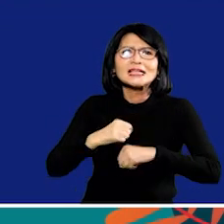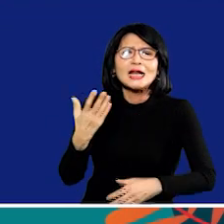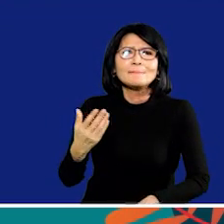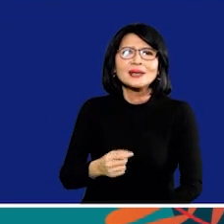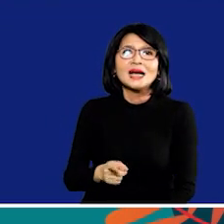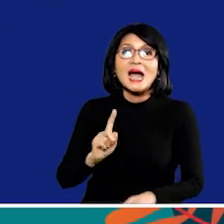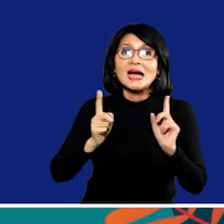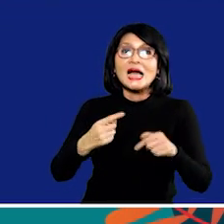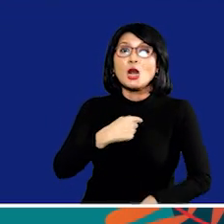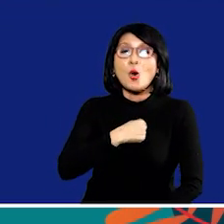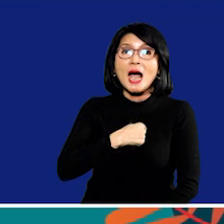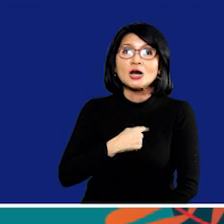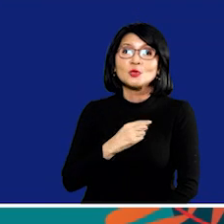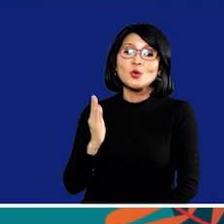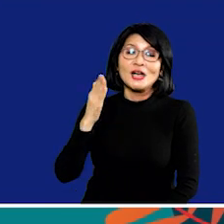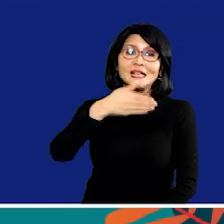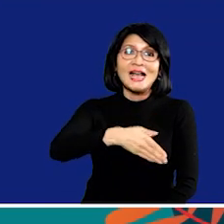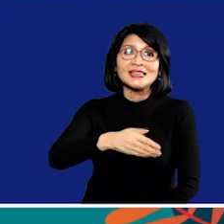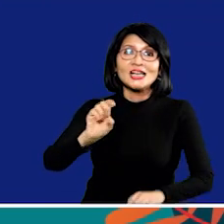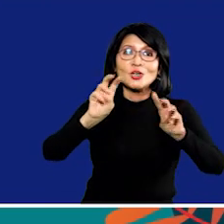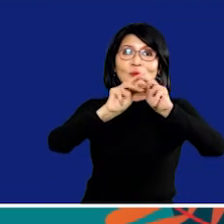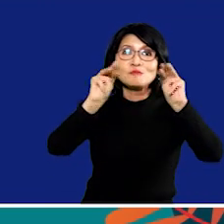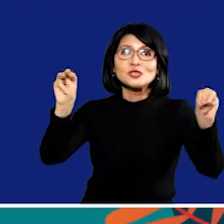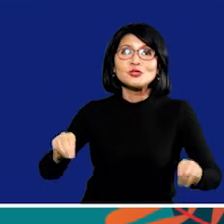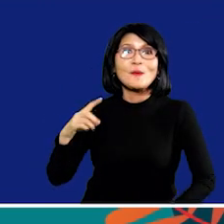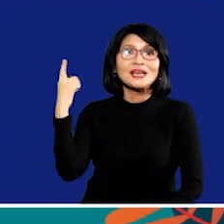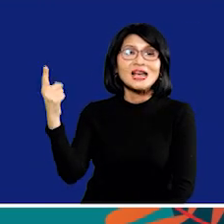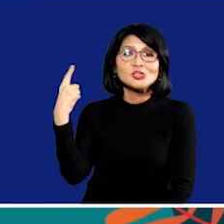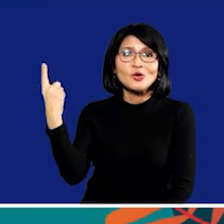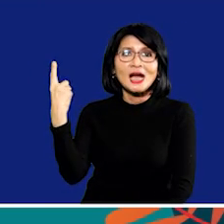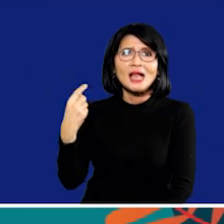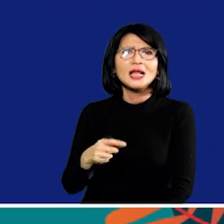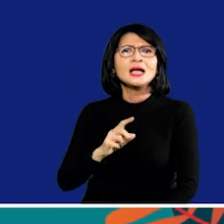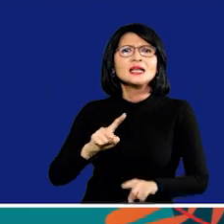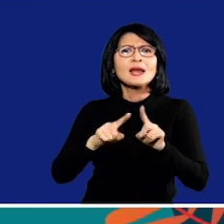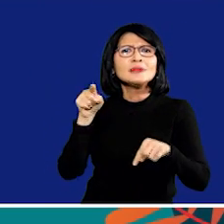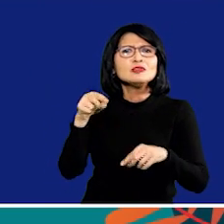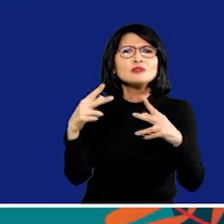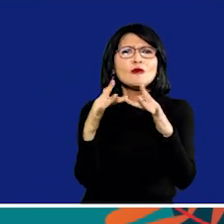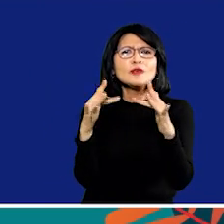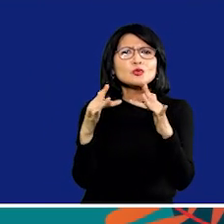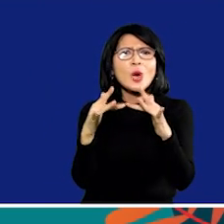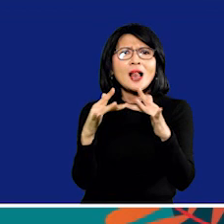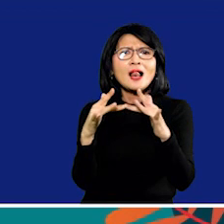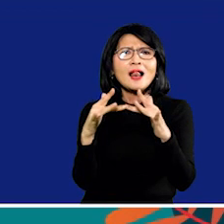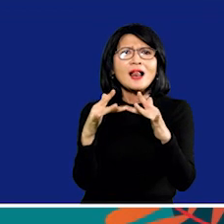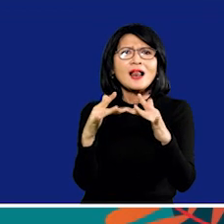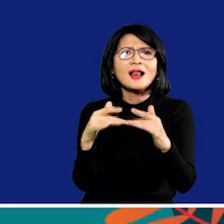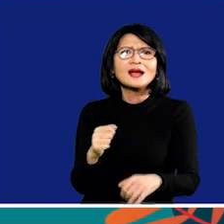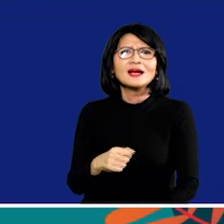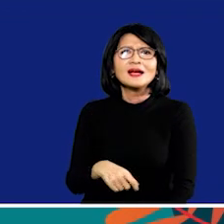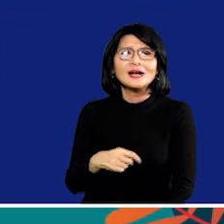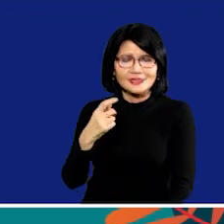dulu. Kalau aku berkunjung ke Museum Nasional, Pak. Oh, tapi itu virtual kan ya? Datang gitu virtual